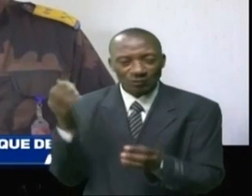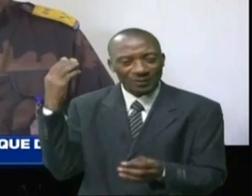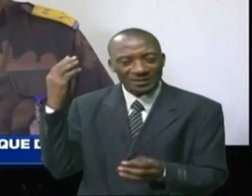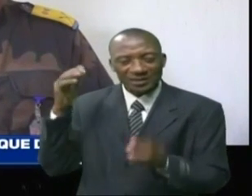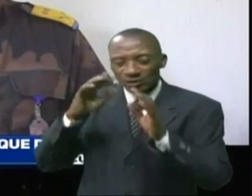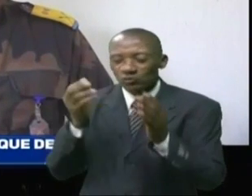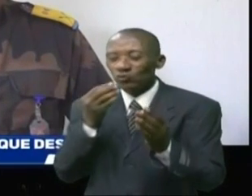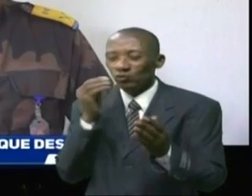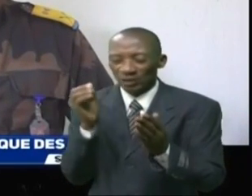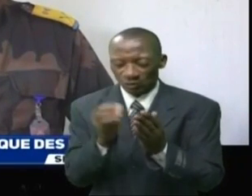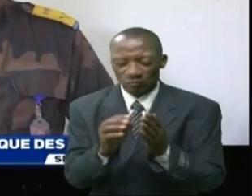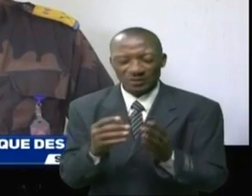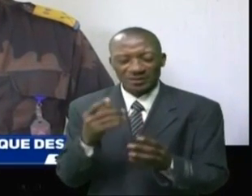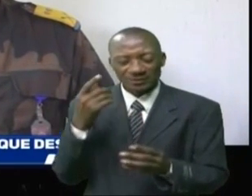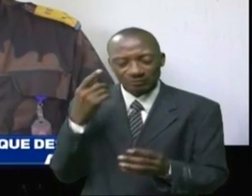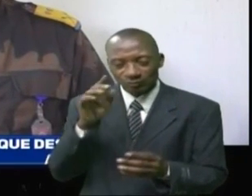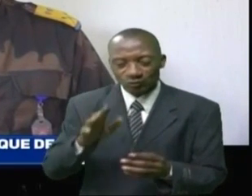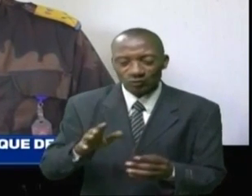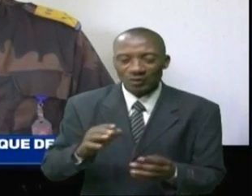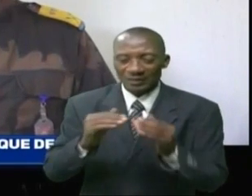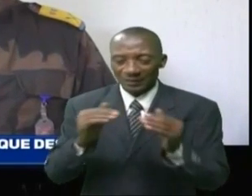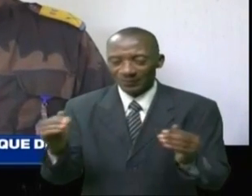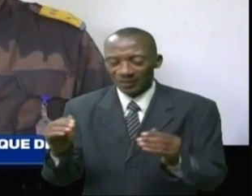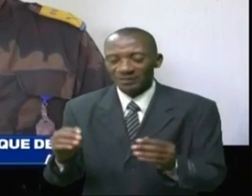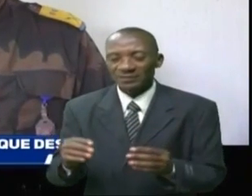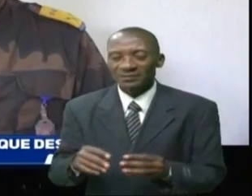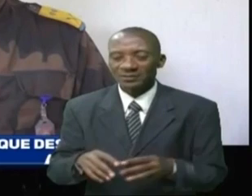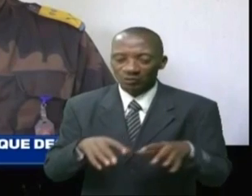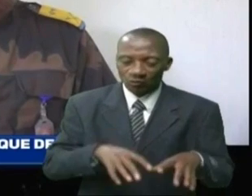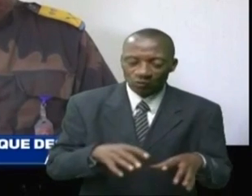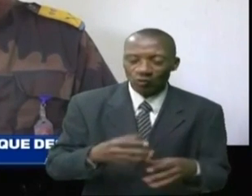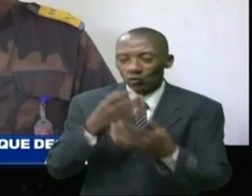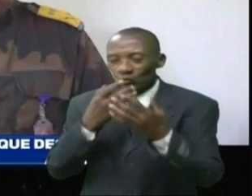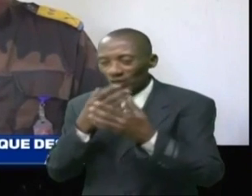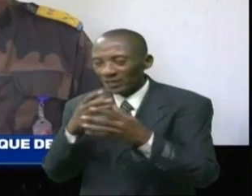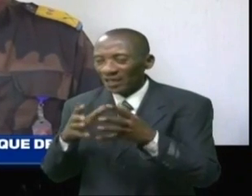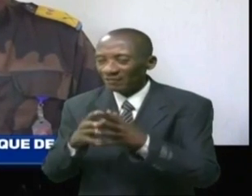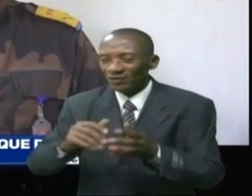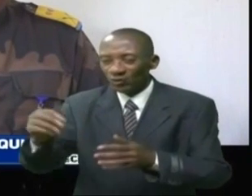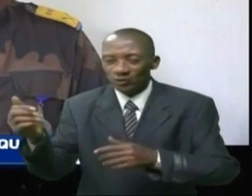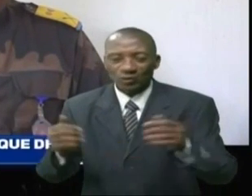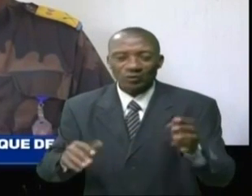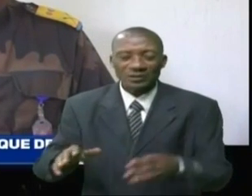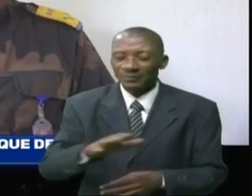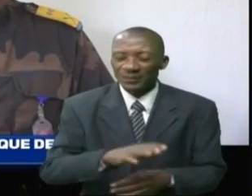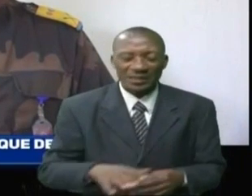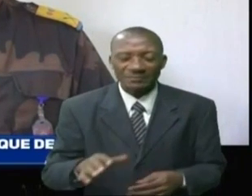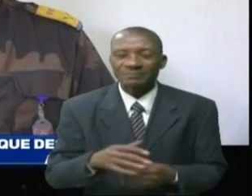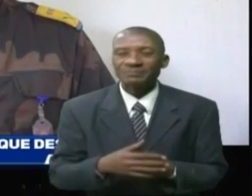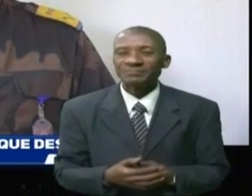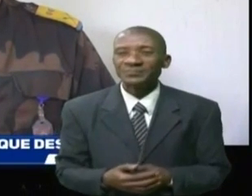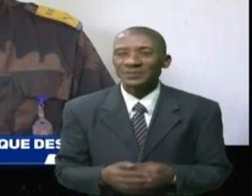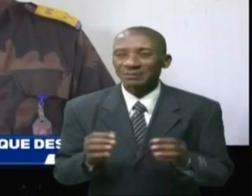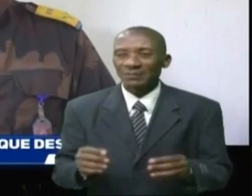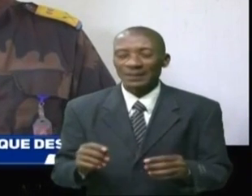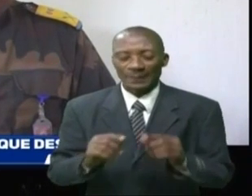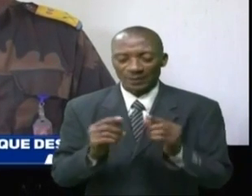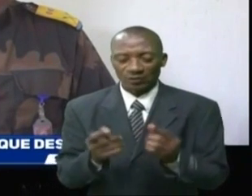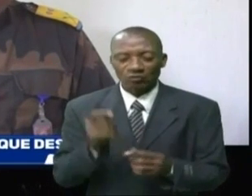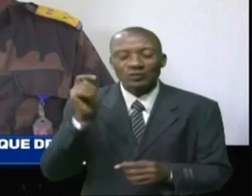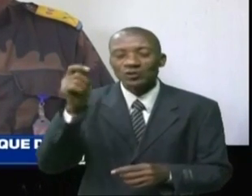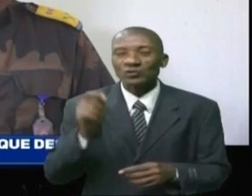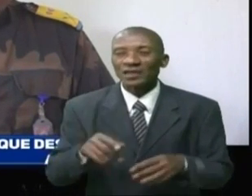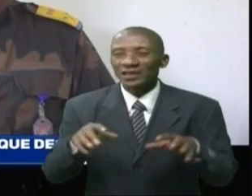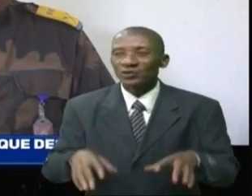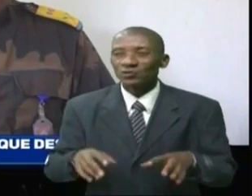les forces armées de la République démocratique du Congo rejettent l'accusation selon laquelle elles auraient attaqué une